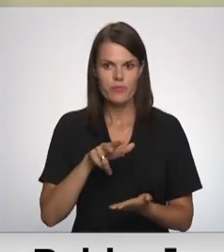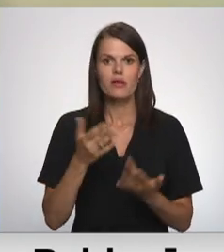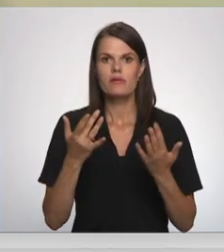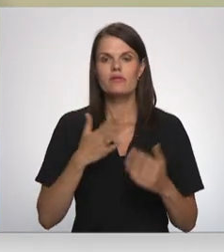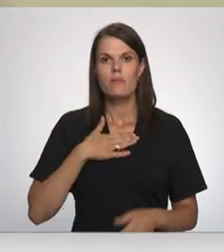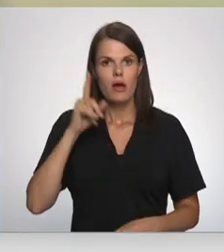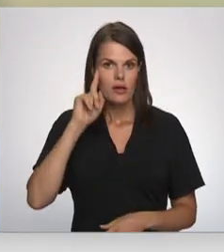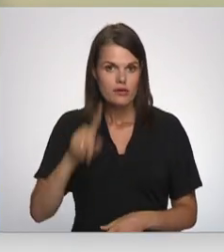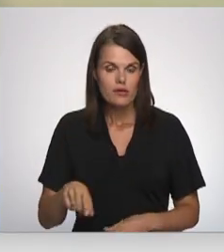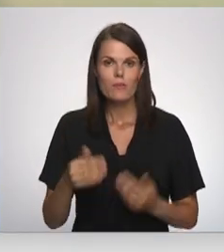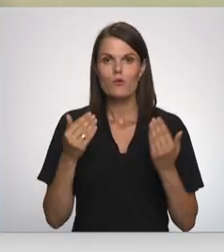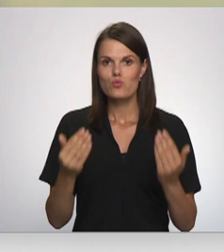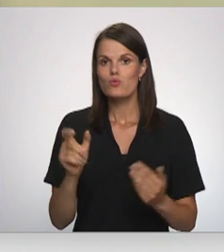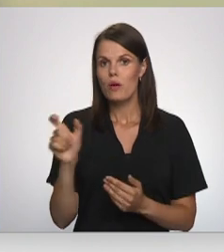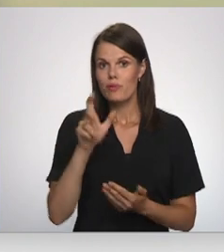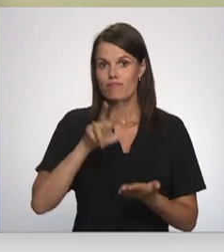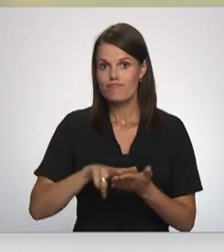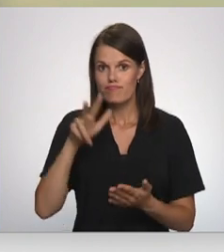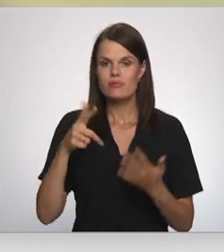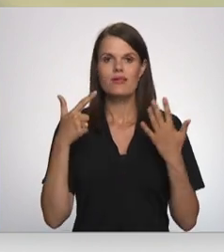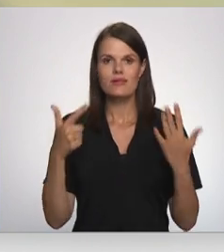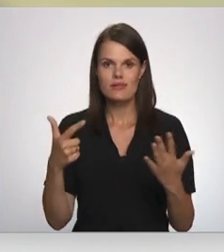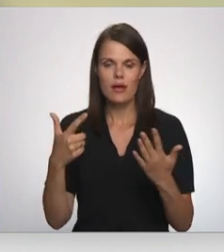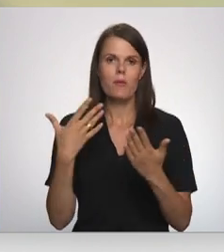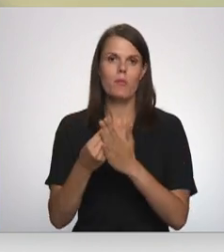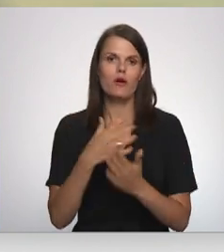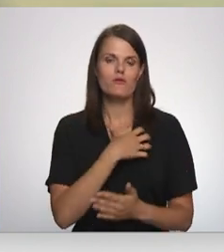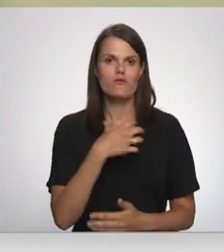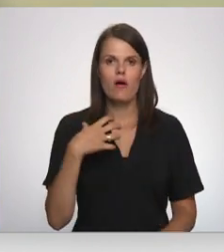man zināms, šobrīd ir apstiprināti 7 pašvaldību